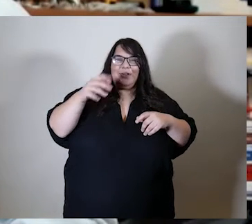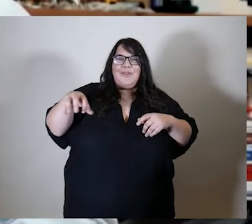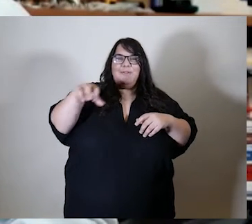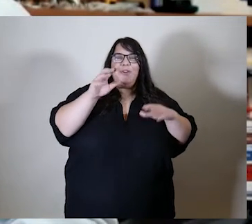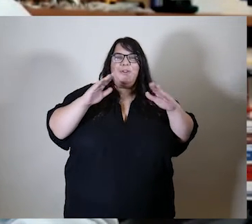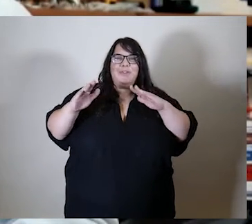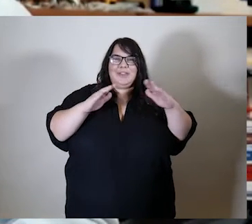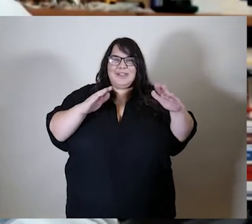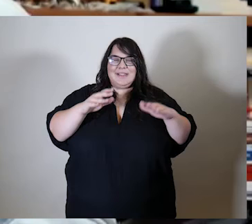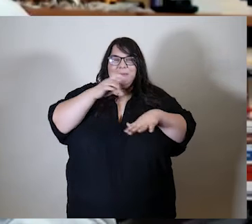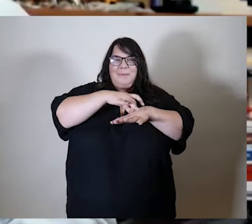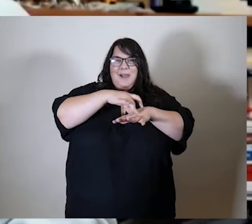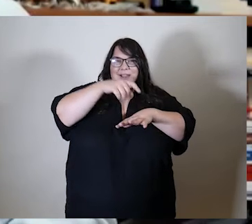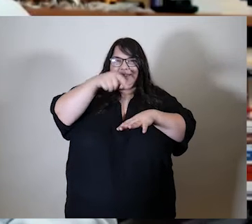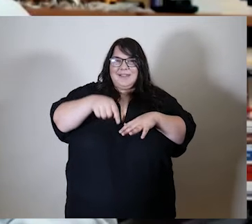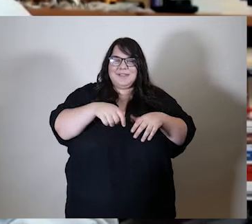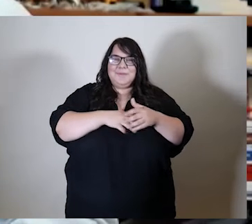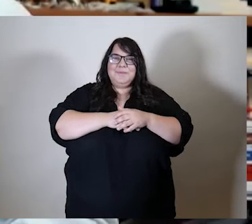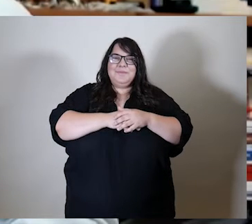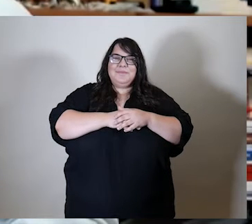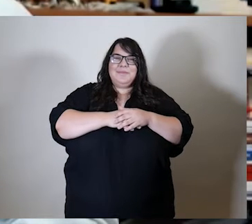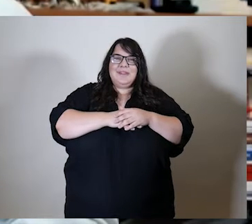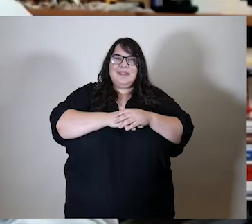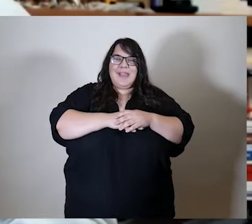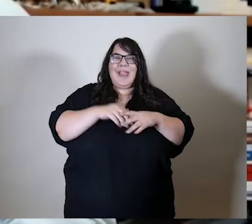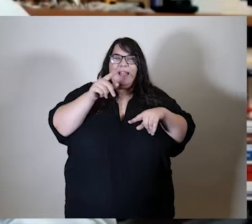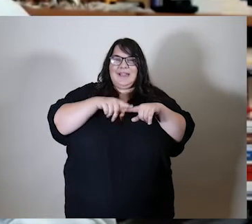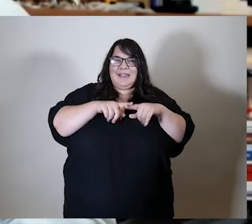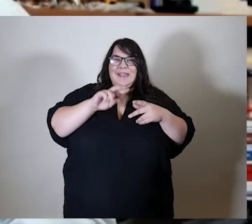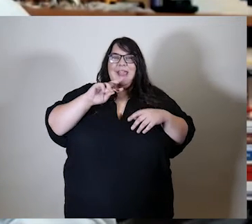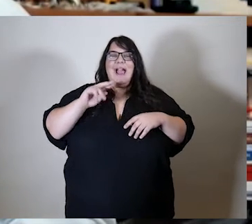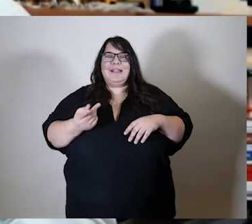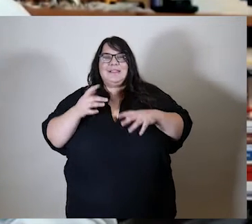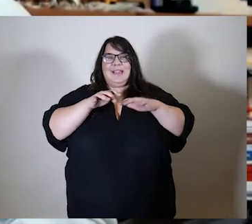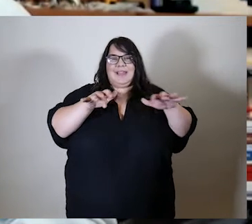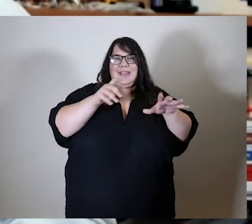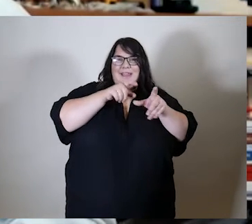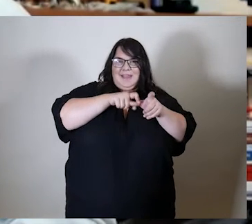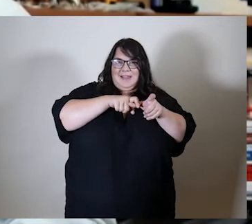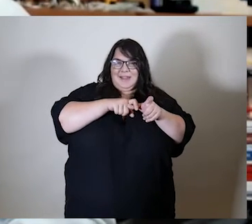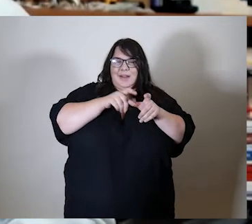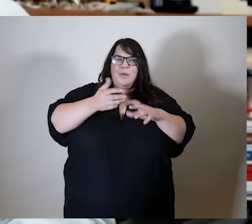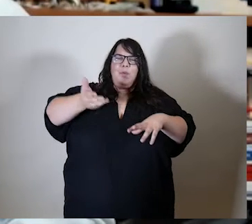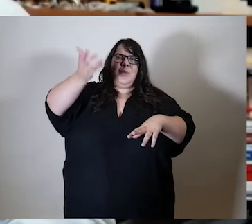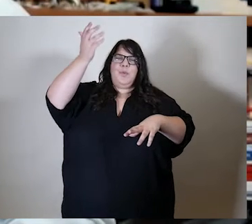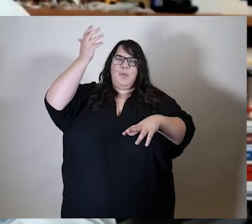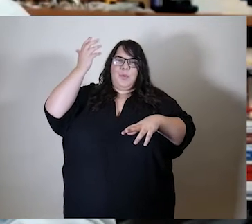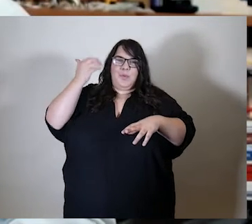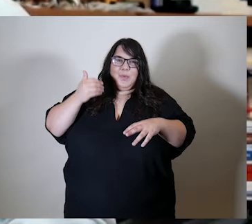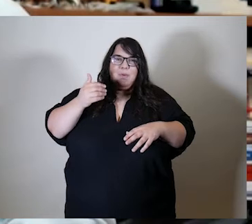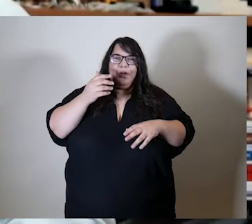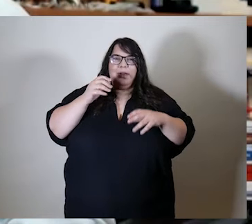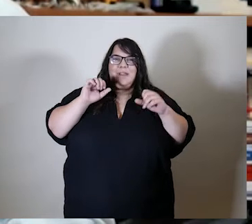Κοινωνικής Φροντίδας της Πάτρας. Η Ελληνική Αντικαρκινική Εταιρεία, μία από τις παλαιότερες μη κερδοσκοπικές